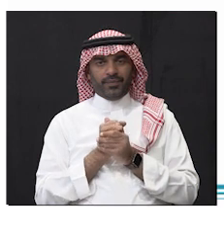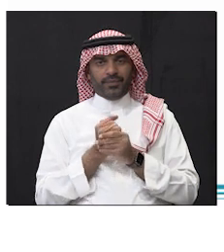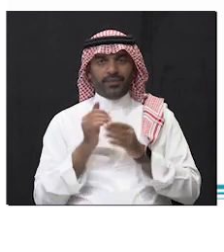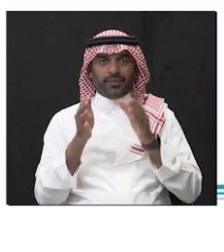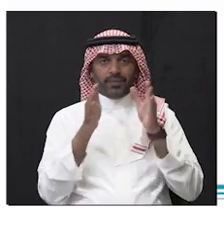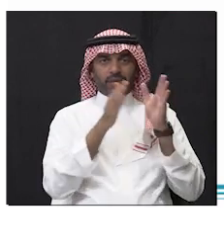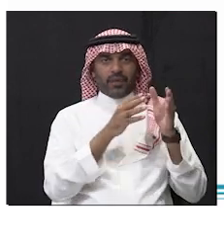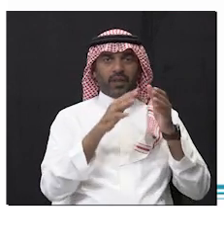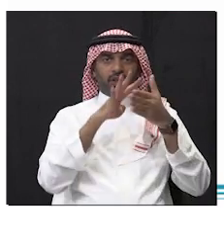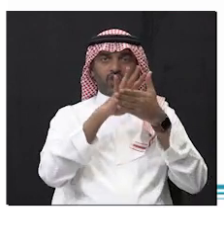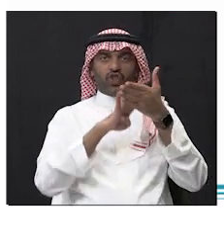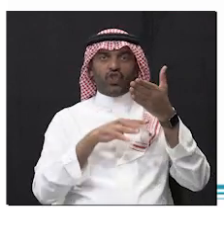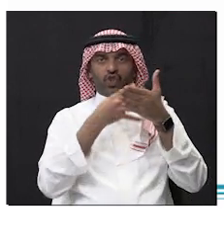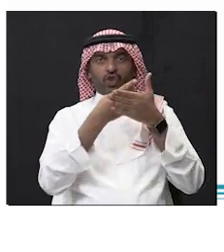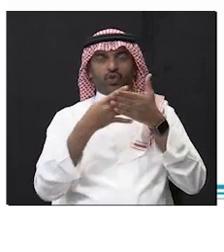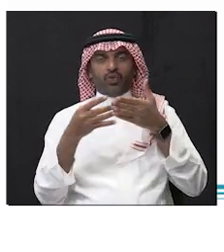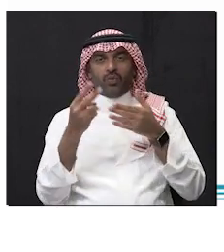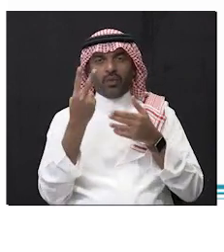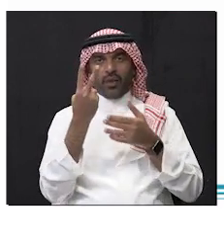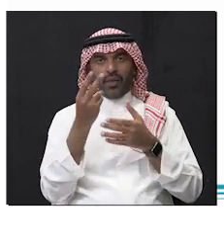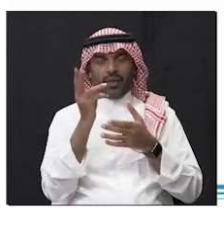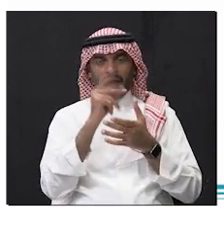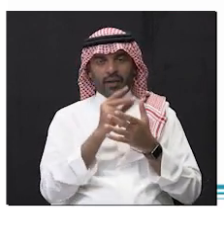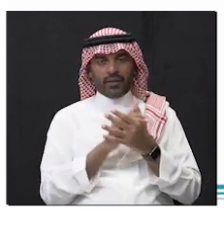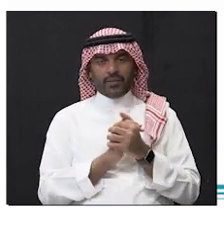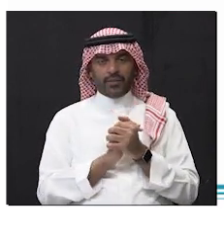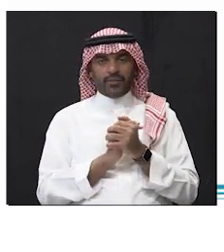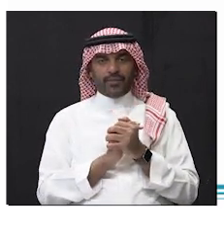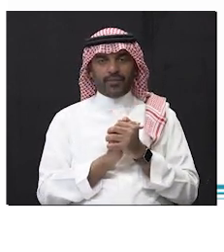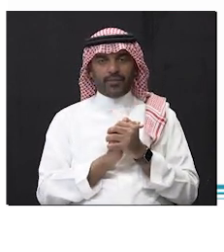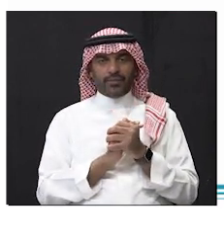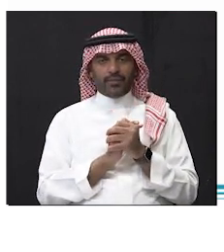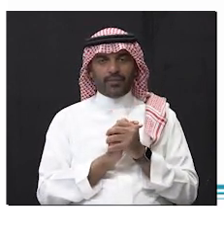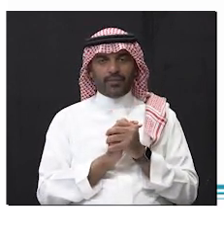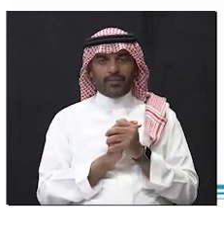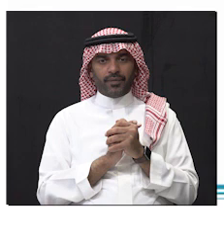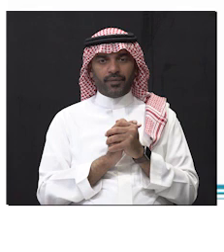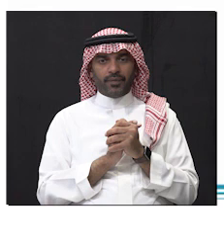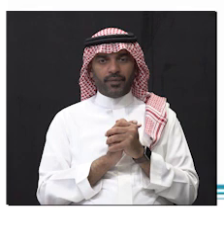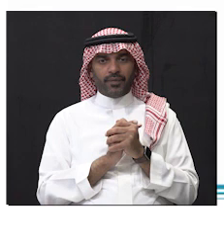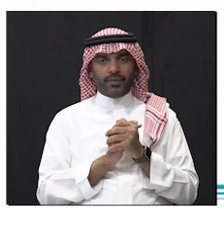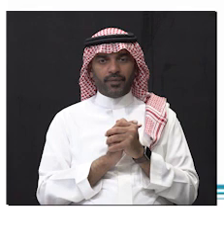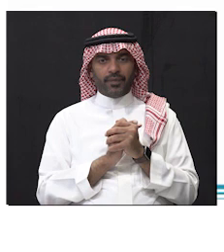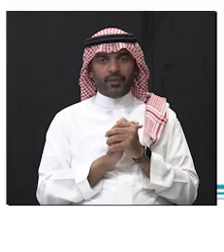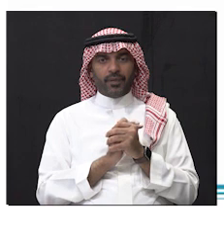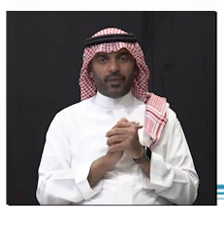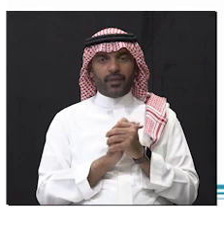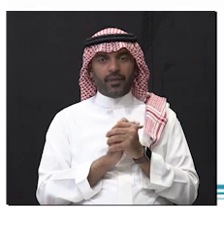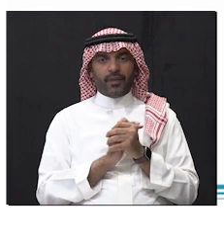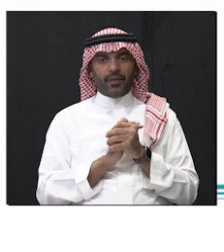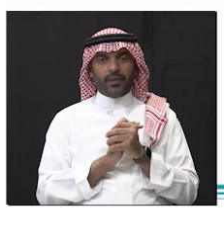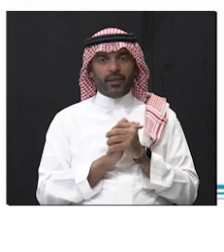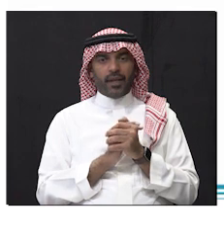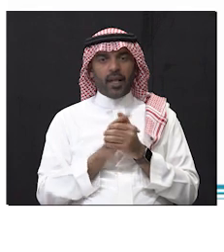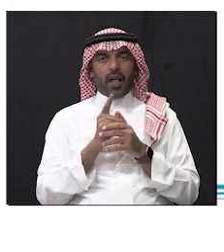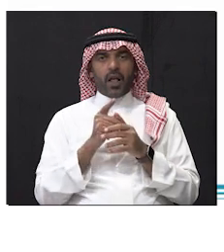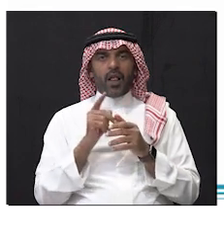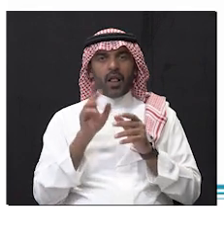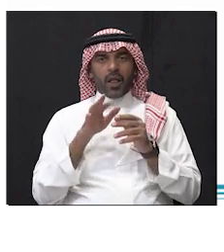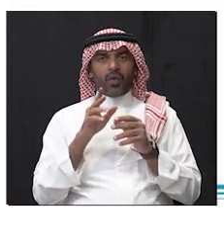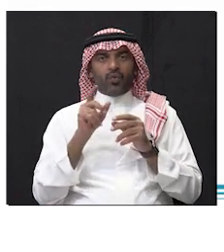أكمل الجدول التالي أيضا للديدان المفلطحة. أمامك دودة من الديدان المفلطحة اسمها الدودة